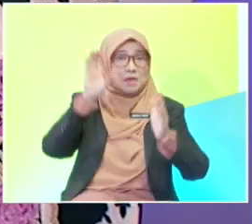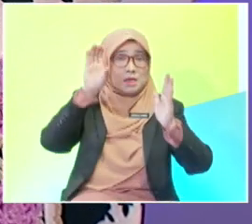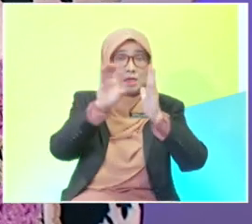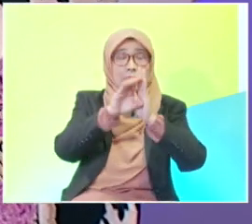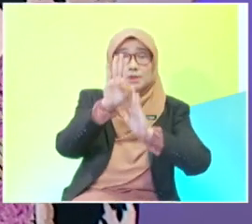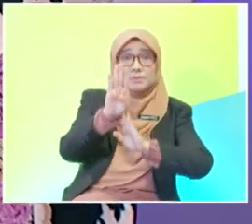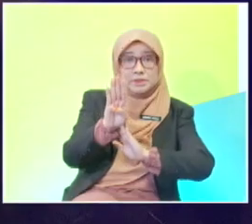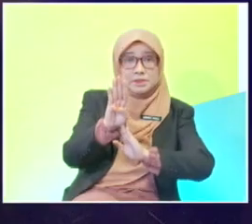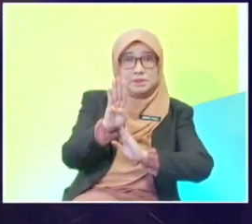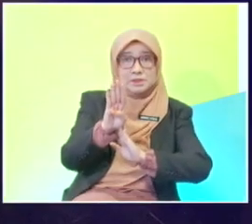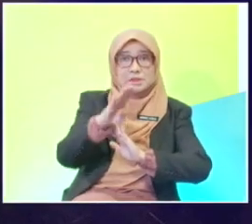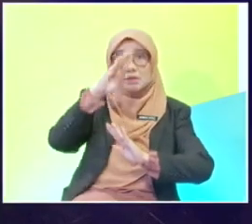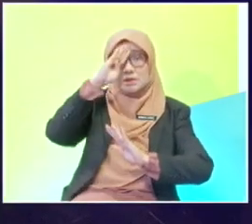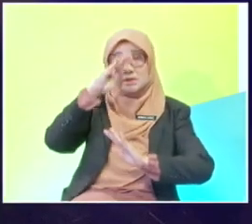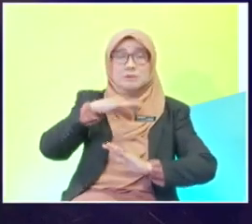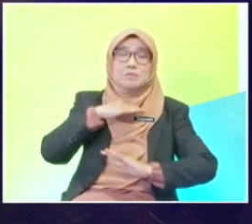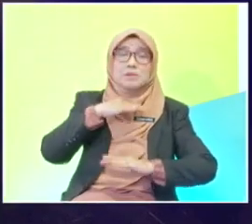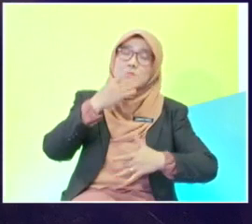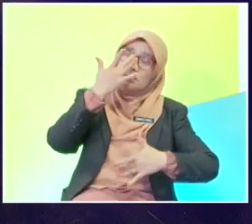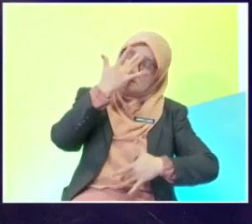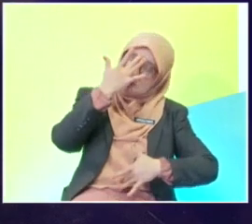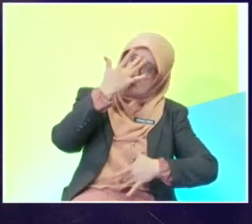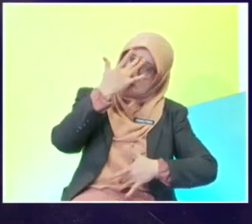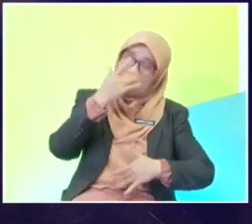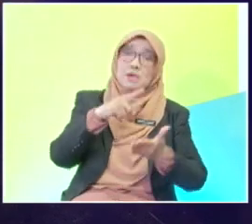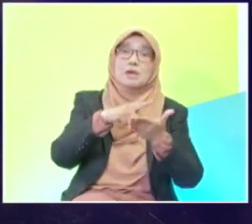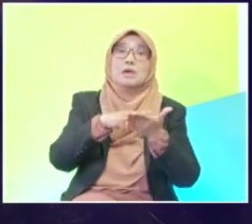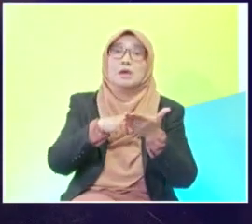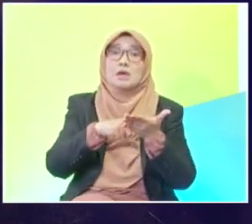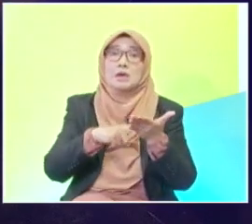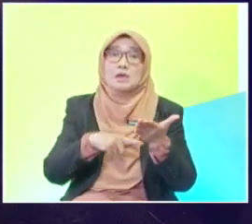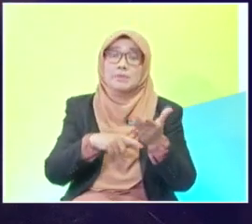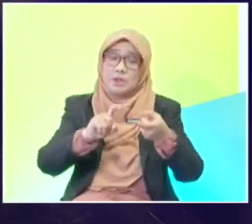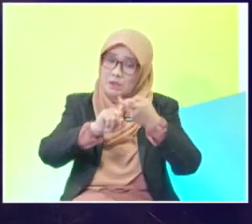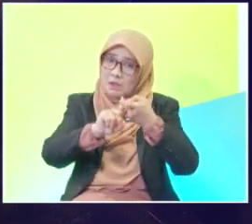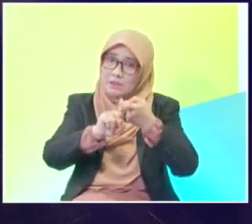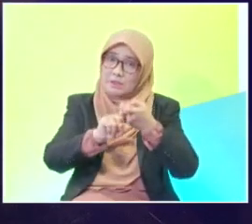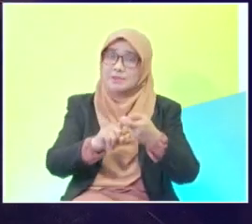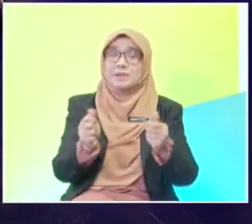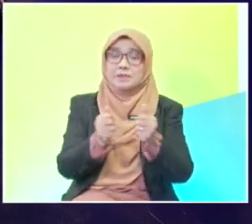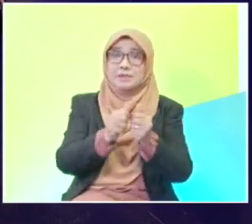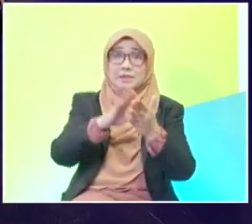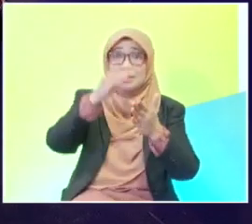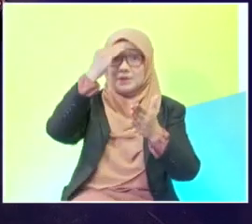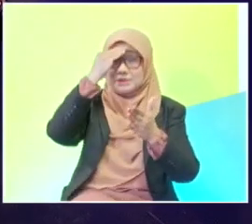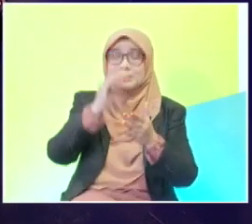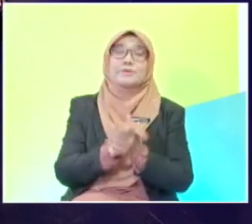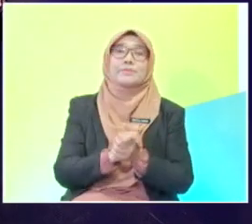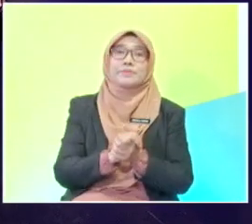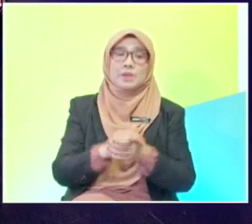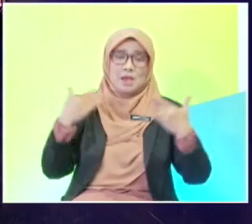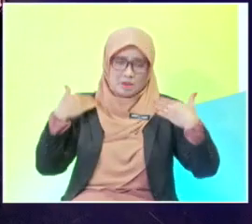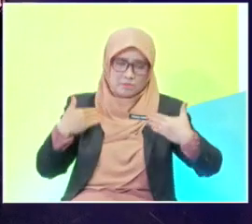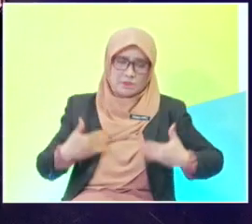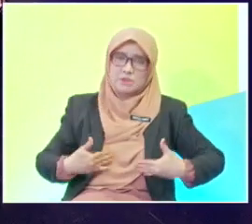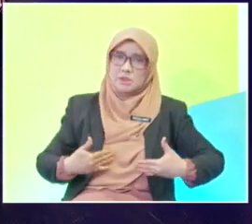lihat dia macam demam, macam sakit kan. Okey, jadi apa kaitannya? Okey, baik. Sebenarnya badan kita ni mudah untuk dimasuki